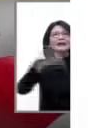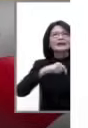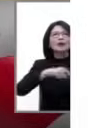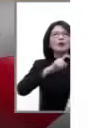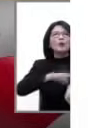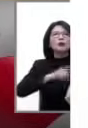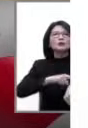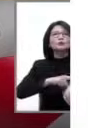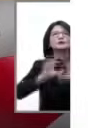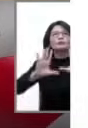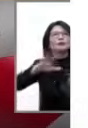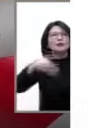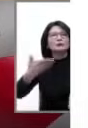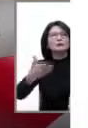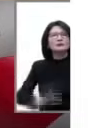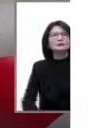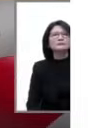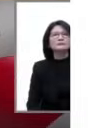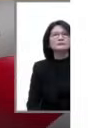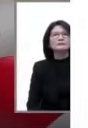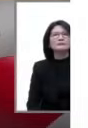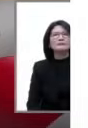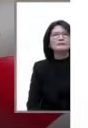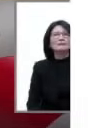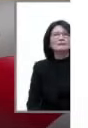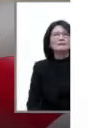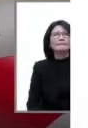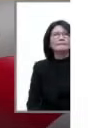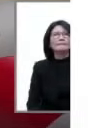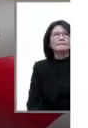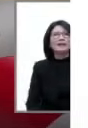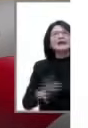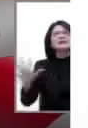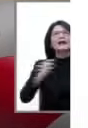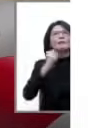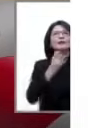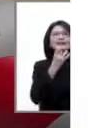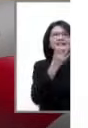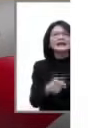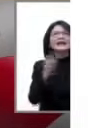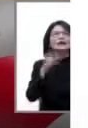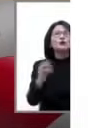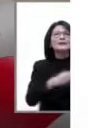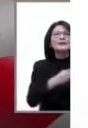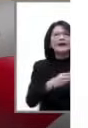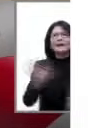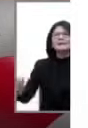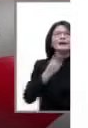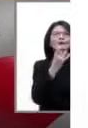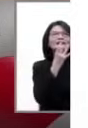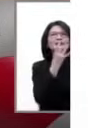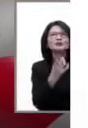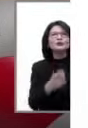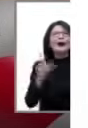lagi Cak sebenarnya debat ini juga saya kira menjadi eskalasin ini kan makin naik ya ini yang keempat Nah nanti ada satu lagi kan yang di ujung kan yang